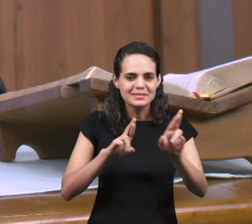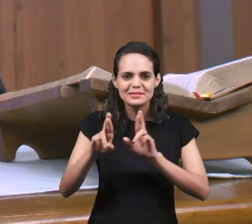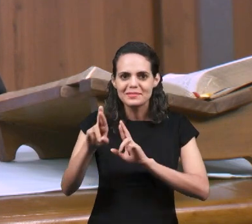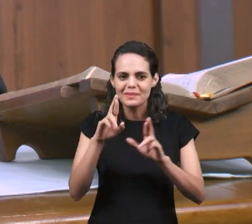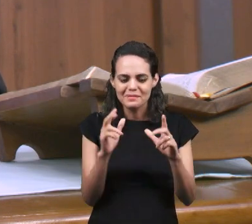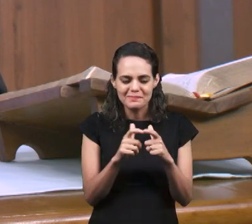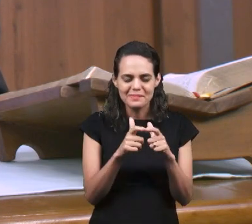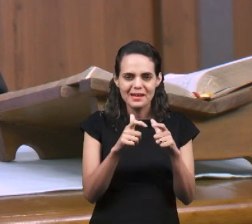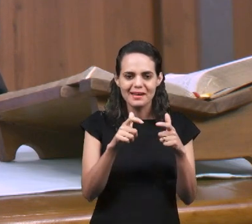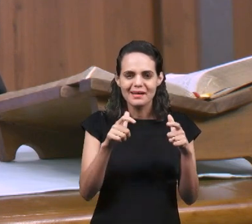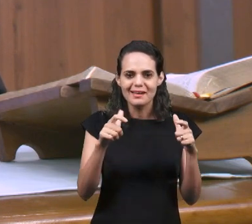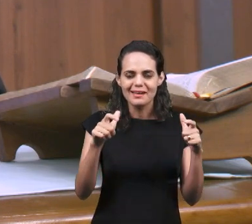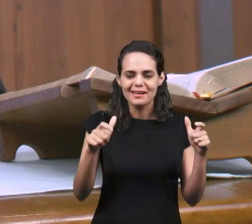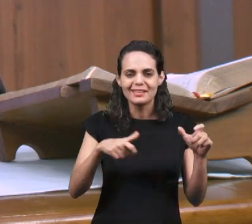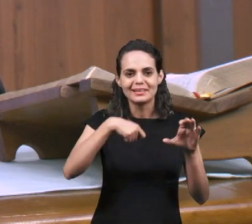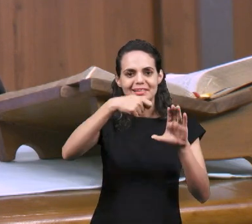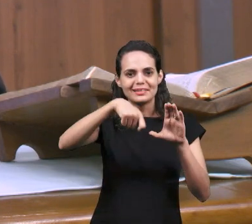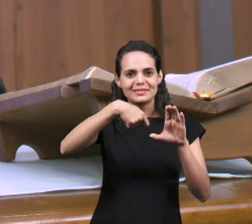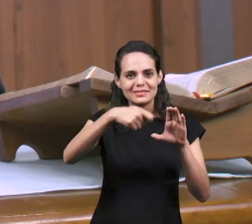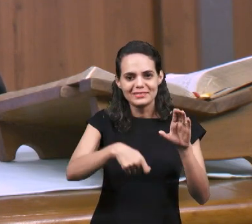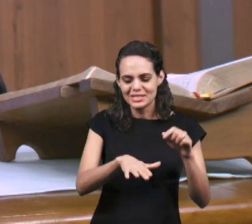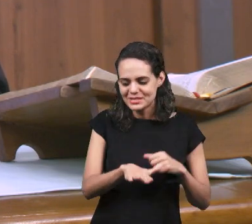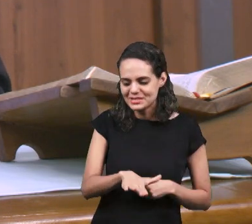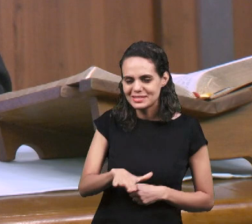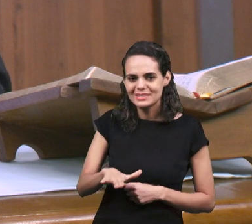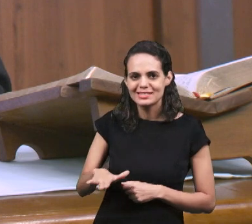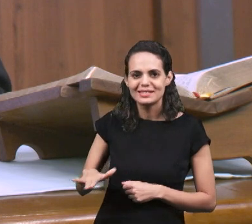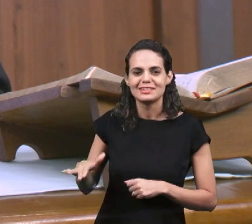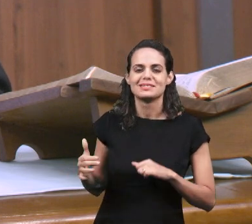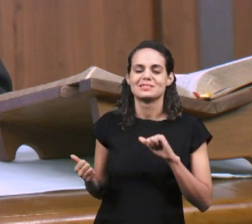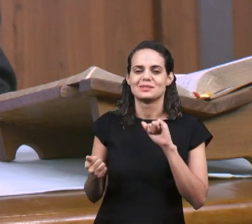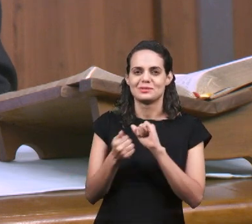la participation à travers les vidéos de nos enfants